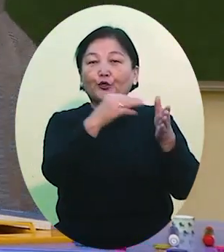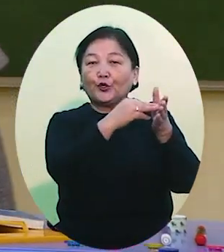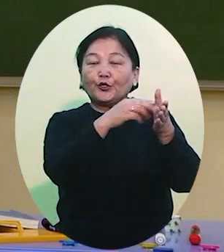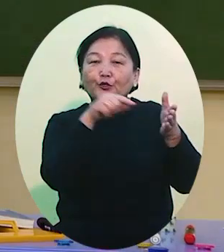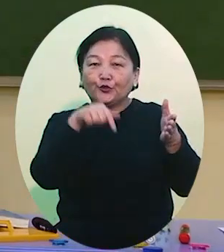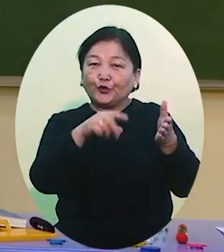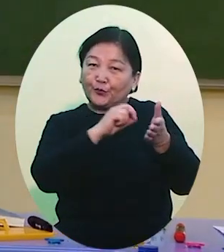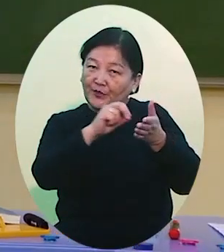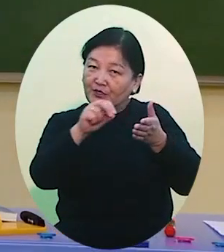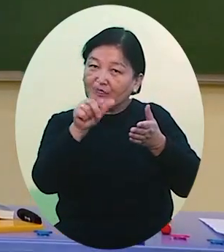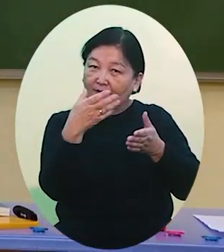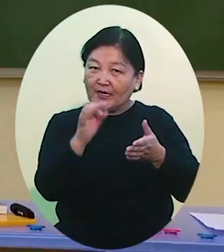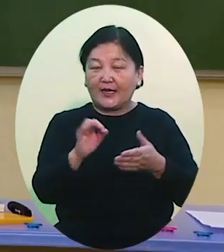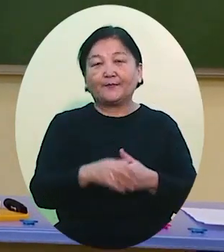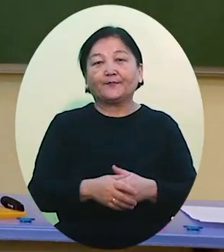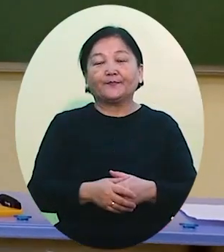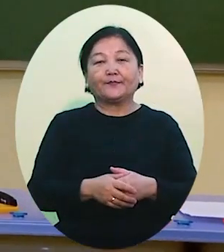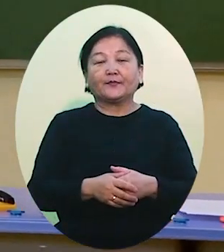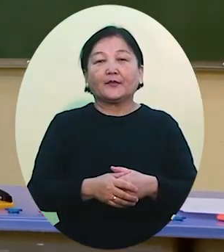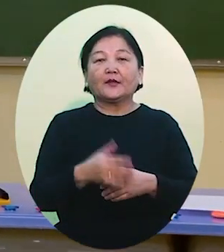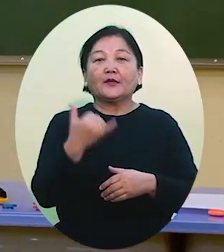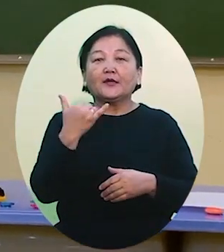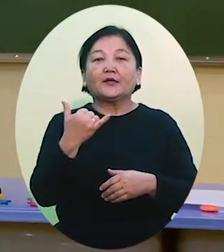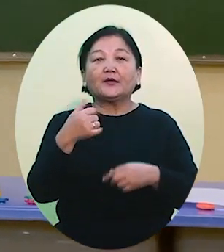тэнцүү kx дээр